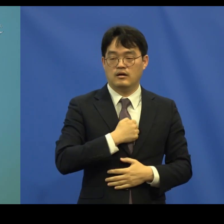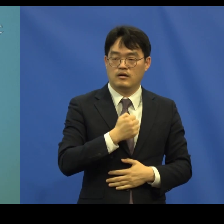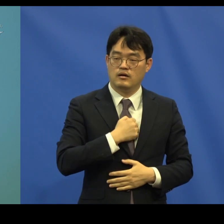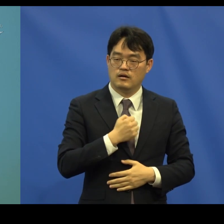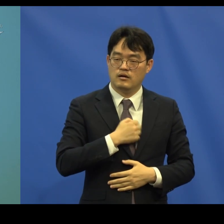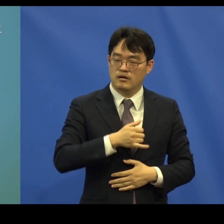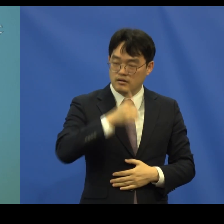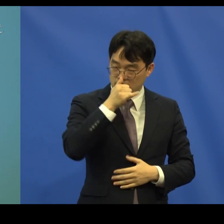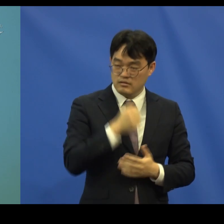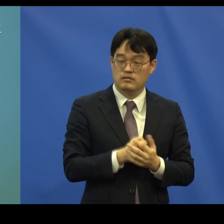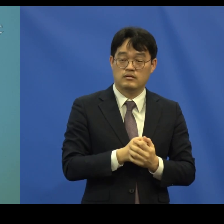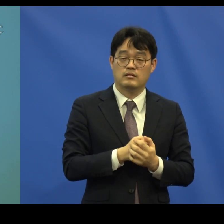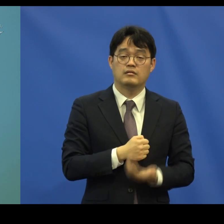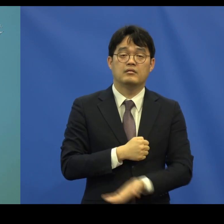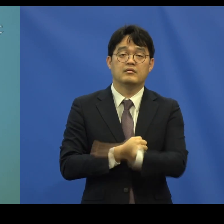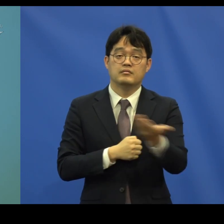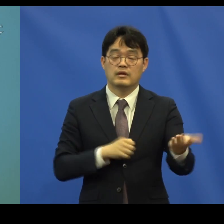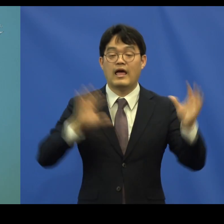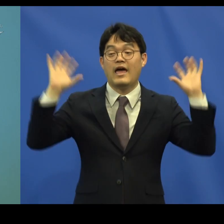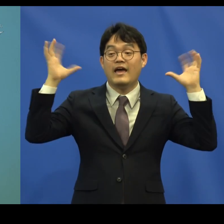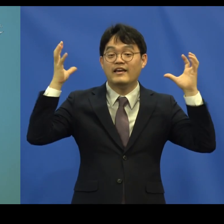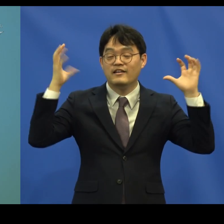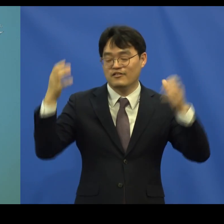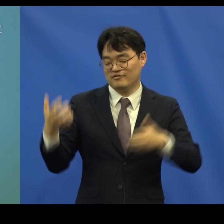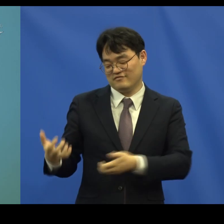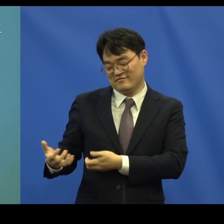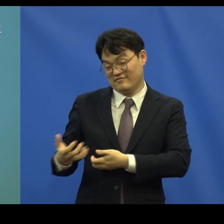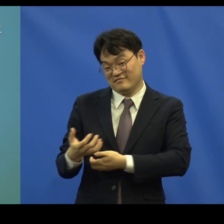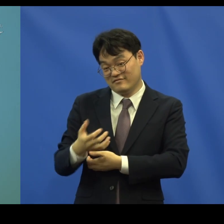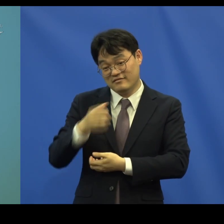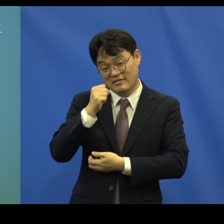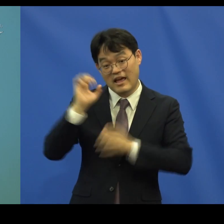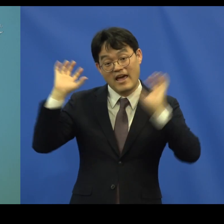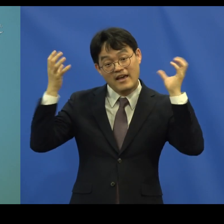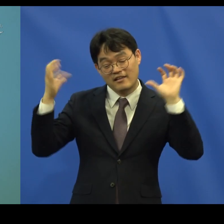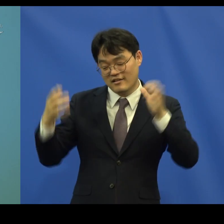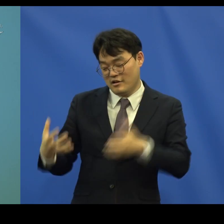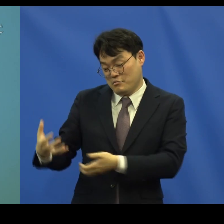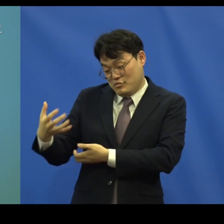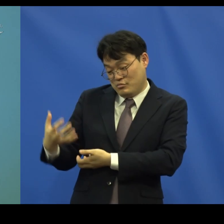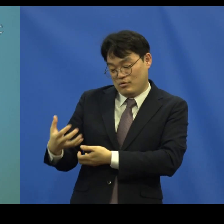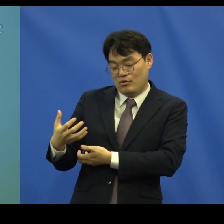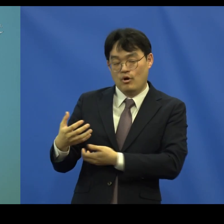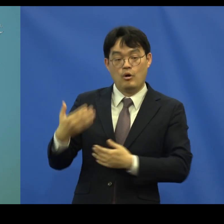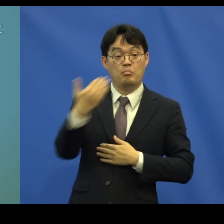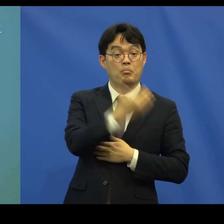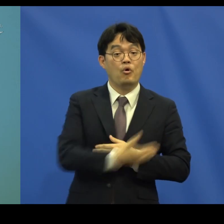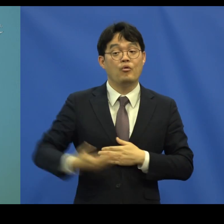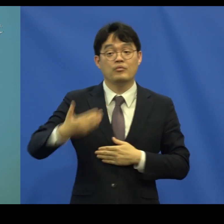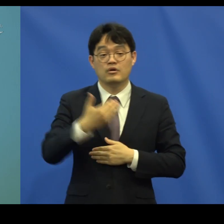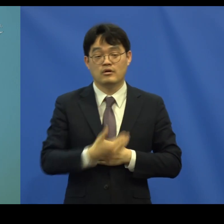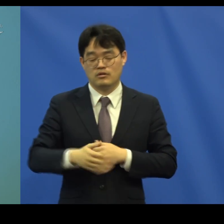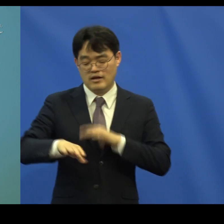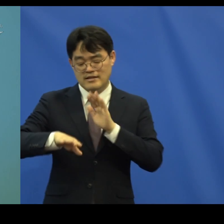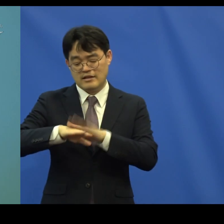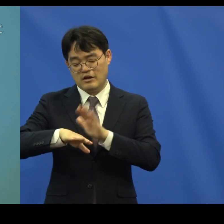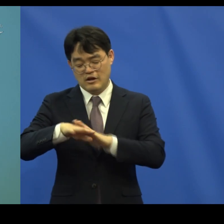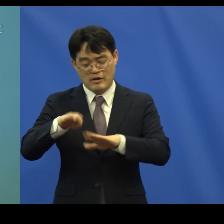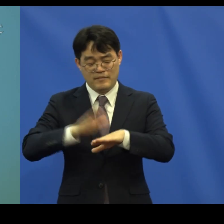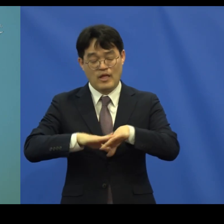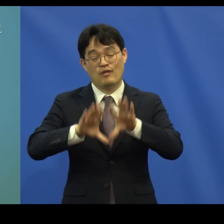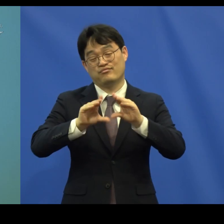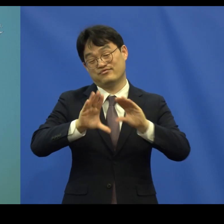아이들을 보십시오. 오늘 또 영화 기도를 하는데 너무 부드러워요. 저 아이들이 얼마나 그 살길이 부드럽고